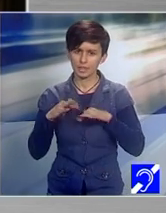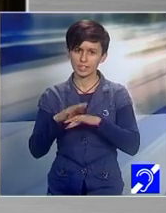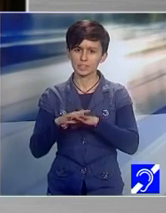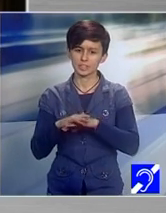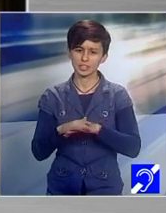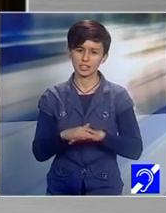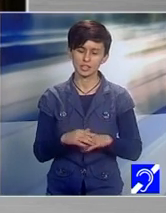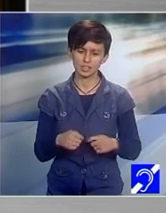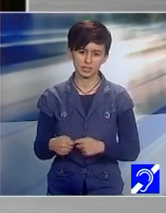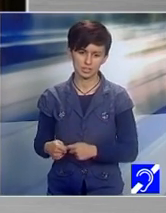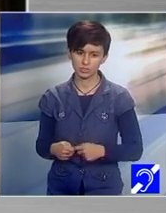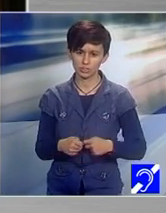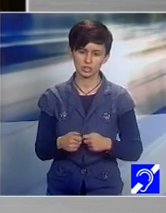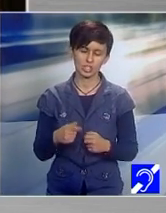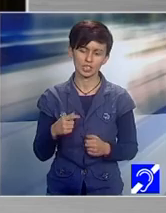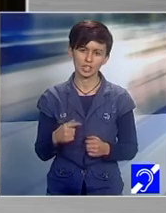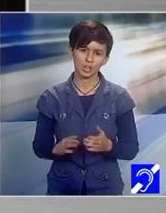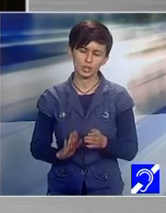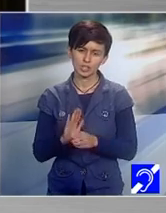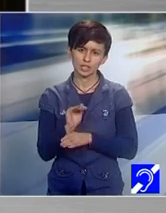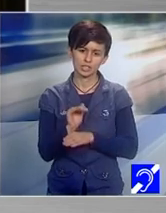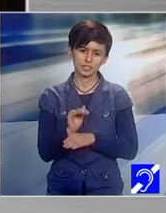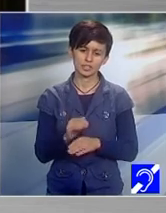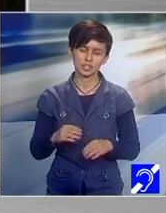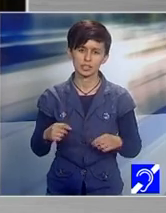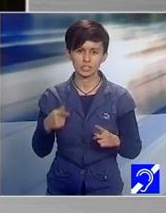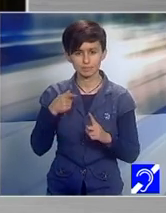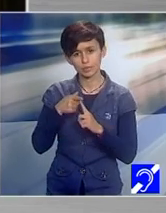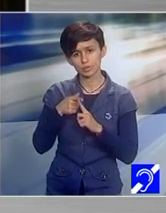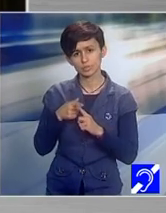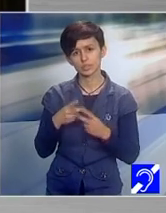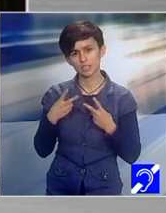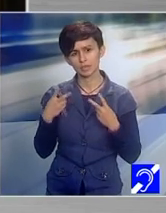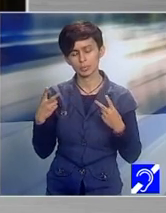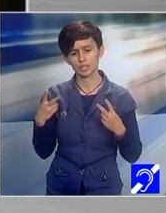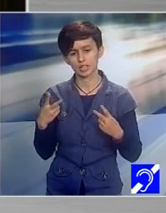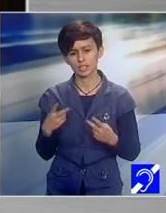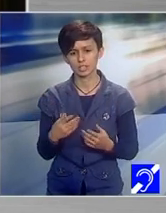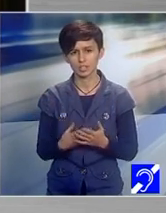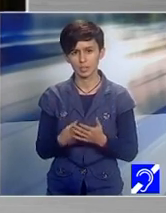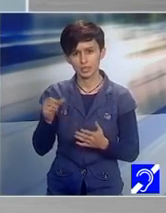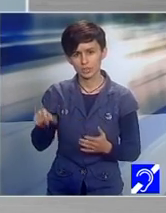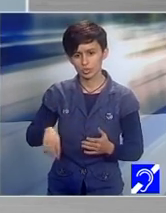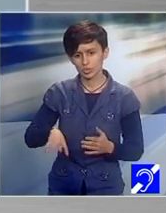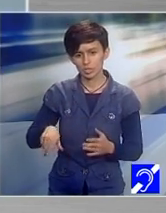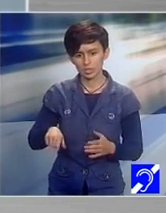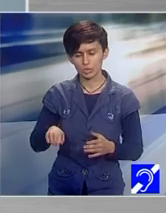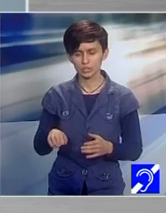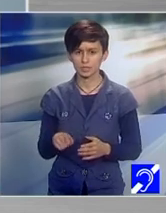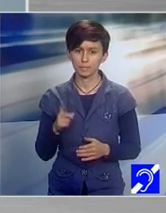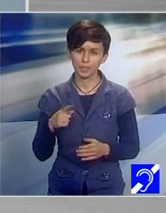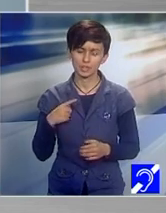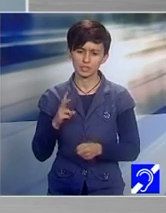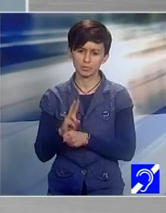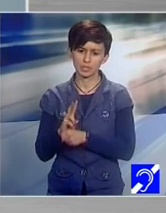în ultimul timp o sursă importantă de ponturi pentru infractori. Absolut. Și atunci trebuie să avem grijă să nu postăm poze